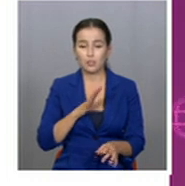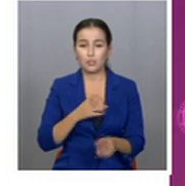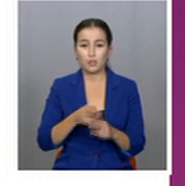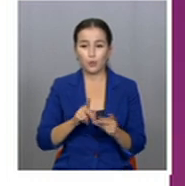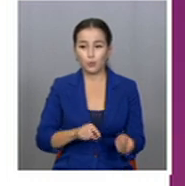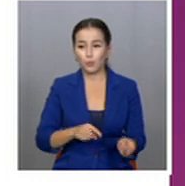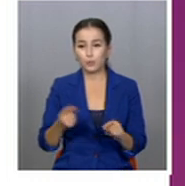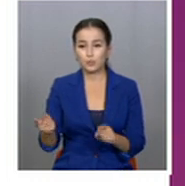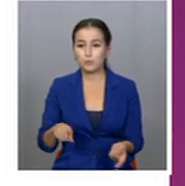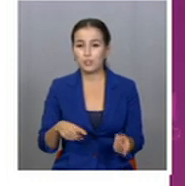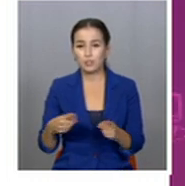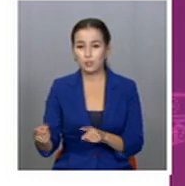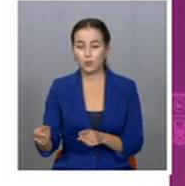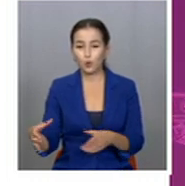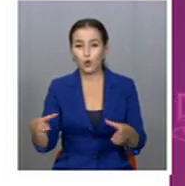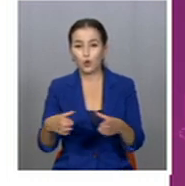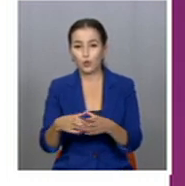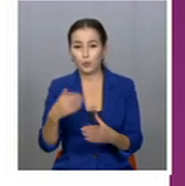ұйымы.